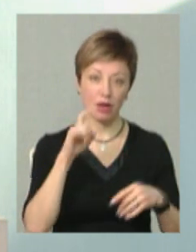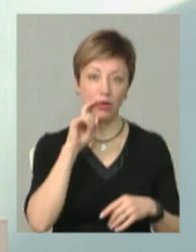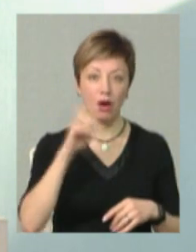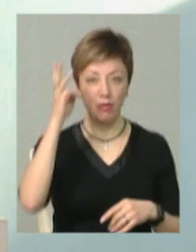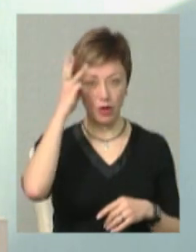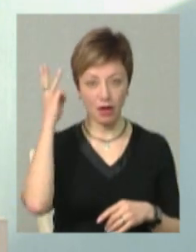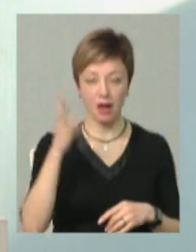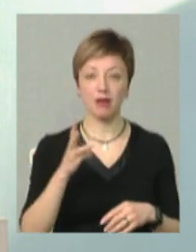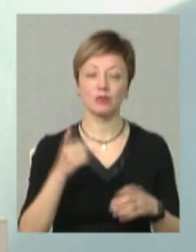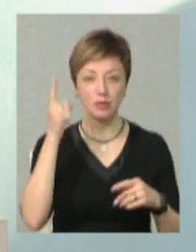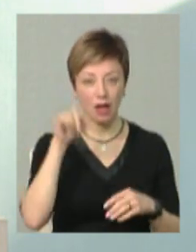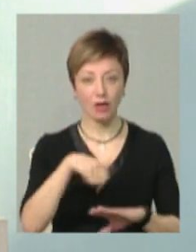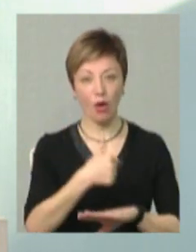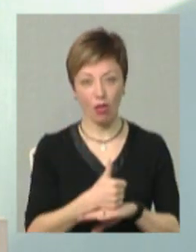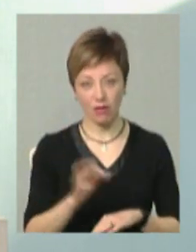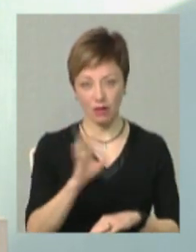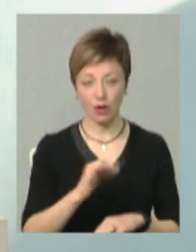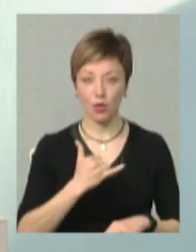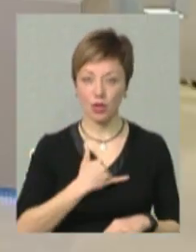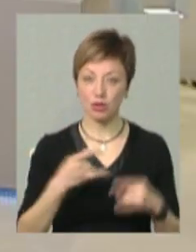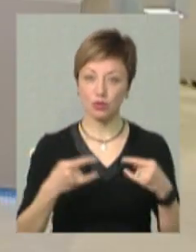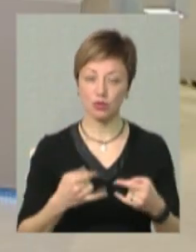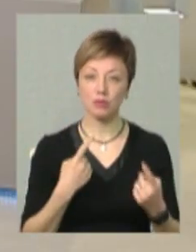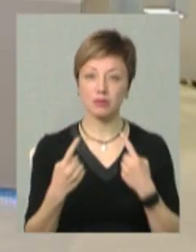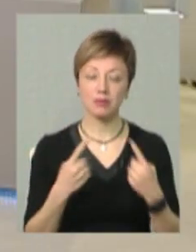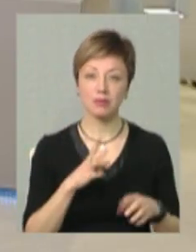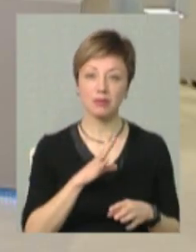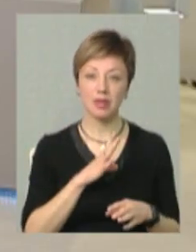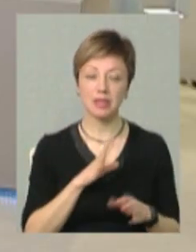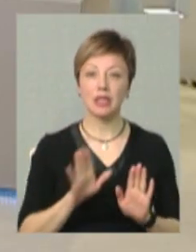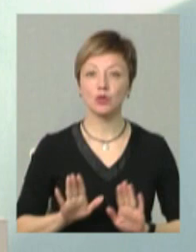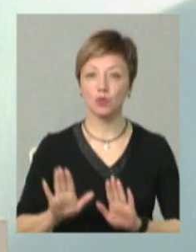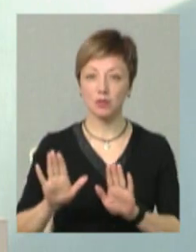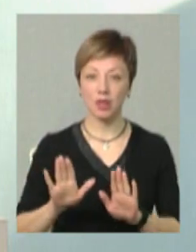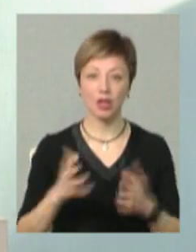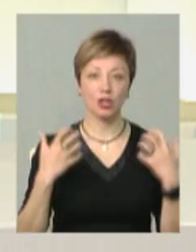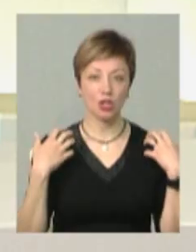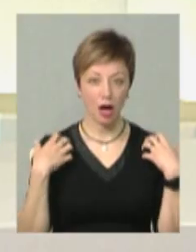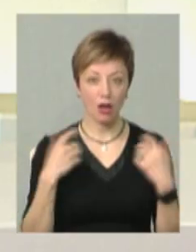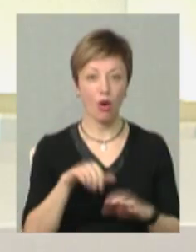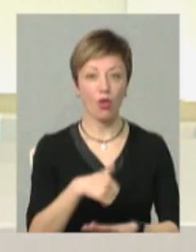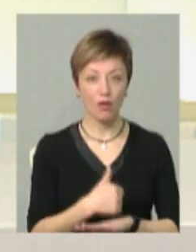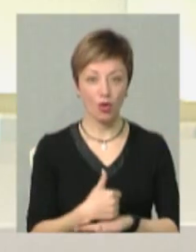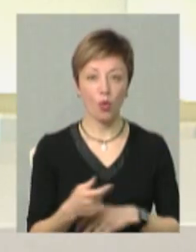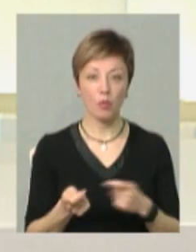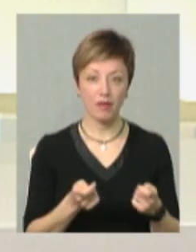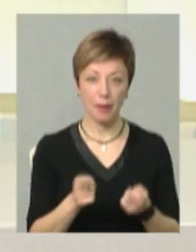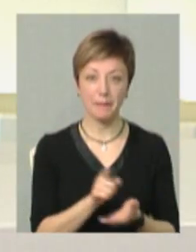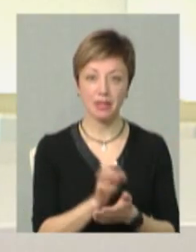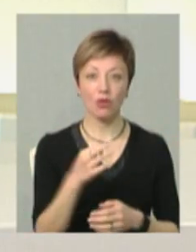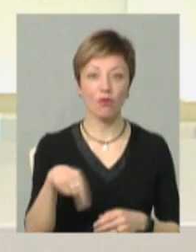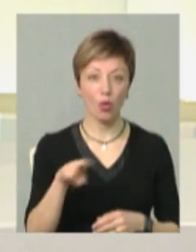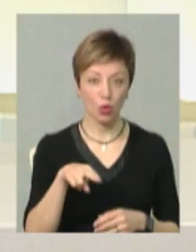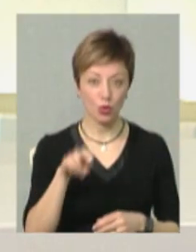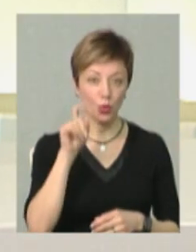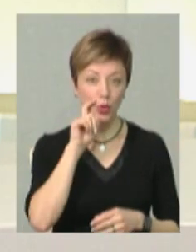Поділля, аби знати про головне. А у нашій студії ми сьогодні спілкувалися з заступницею начальника головного управління Пенсійного